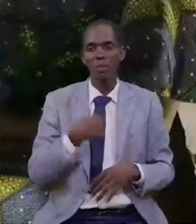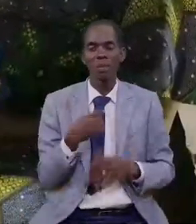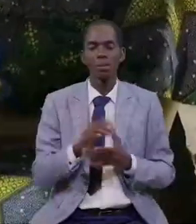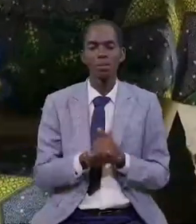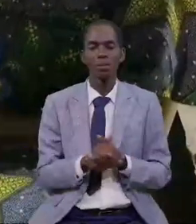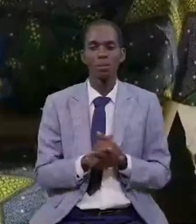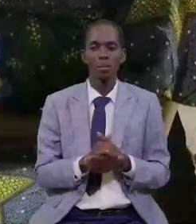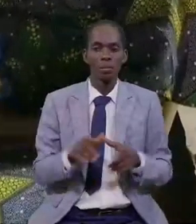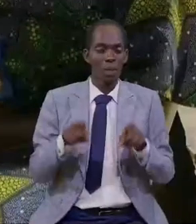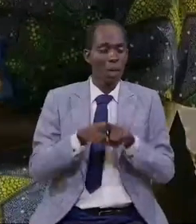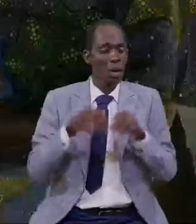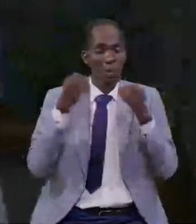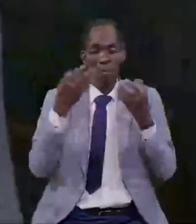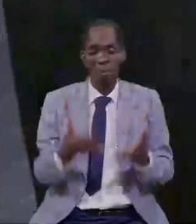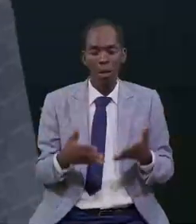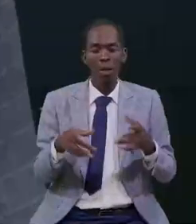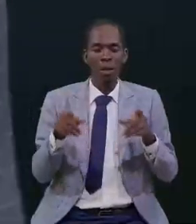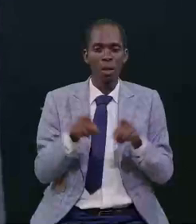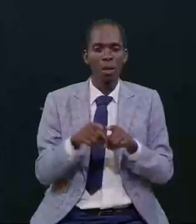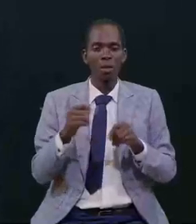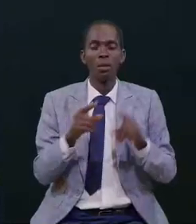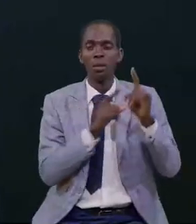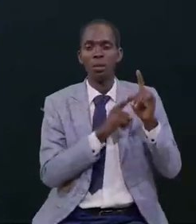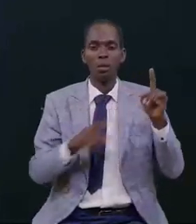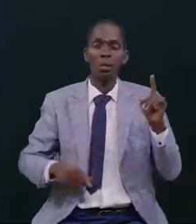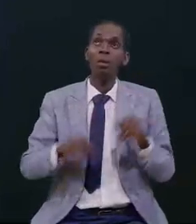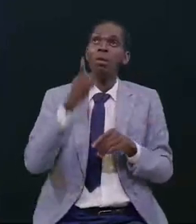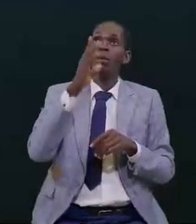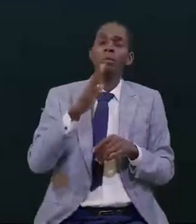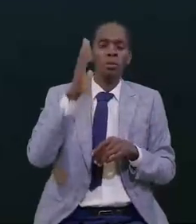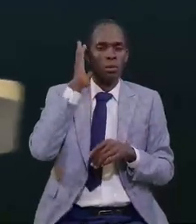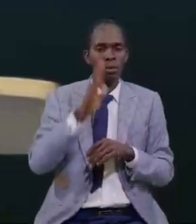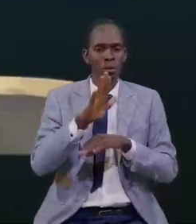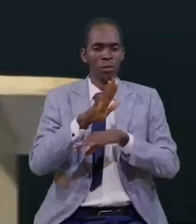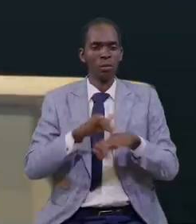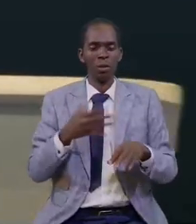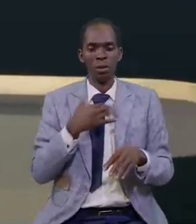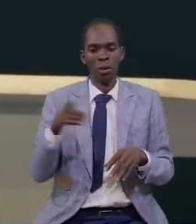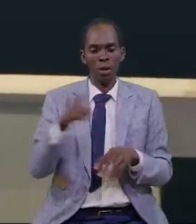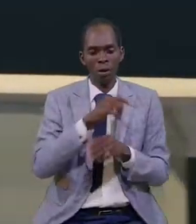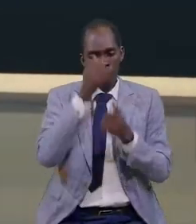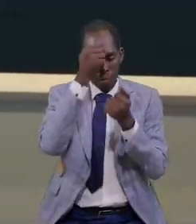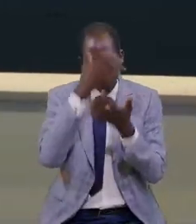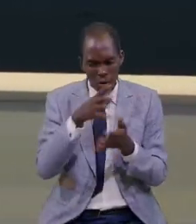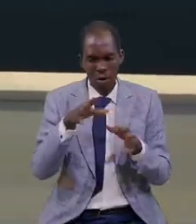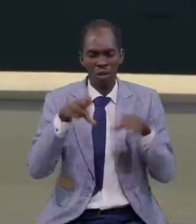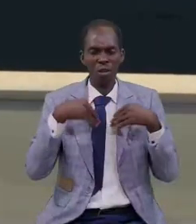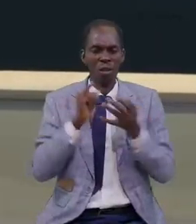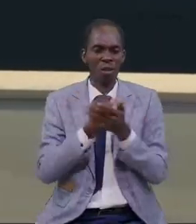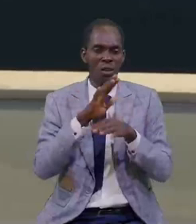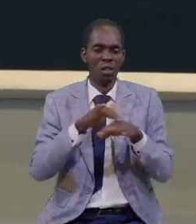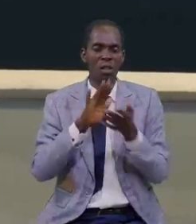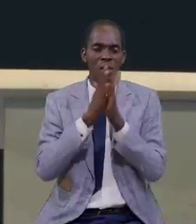m'appelle tout ce que Dieu appellera comme tu réponds à cet appel la paix va couler dans ton